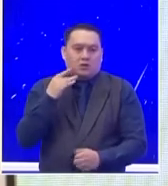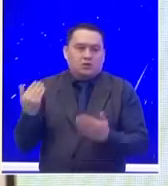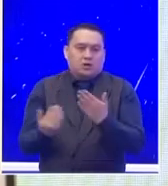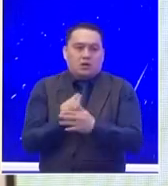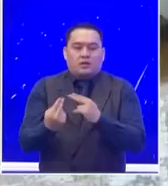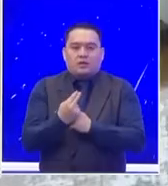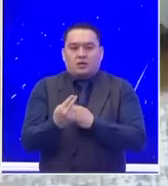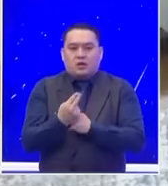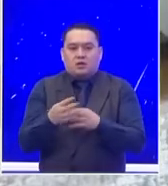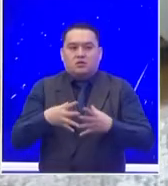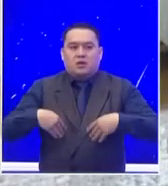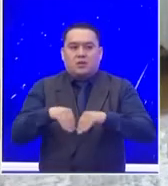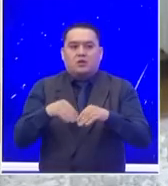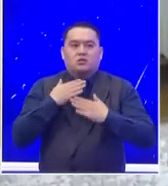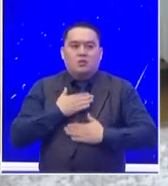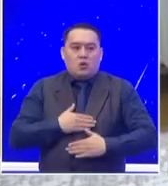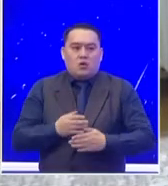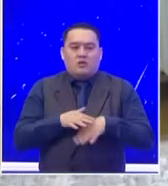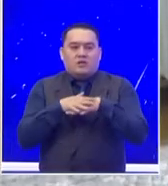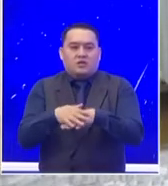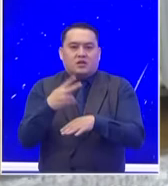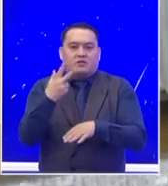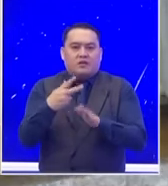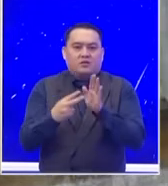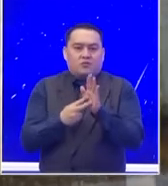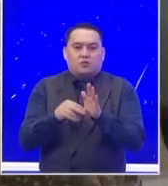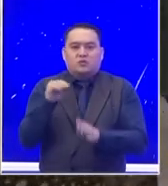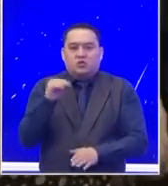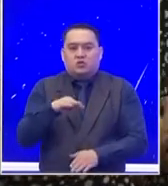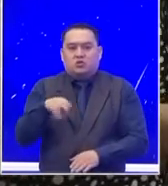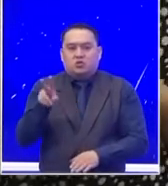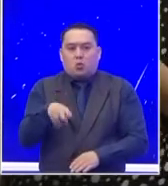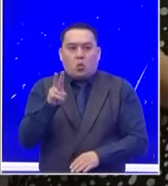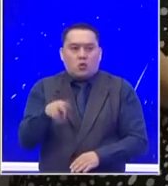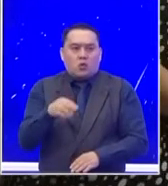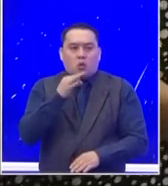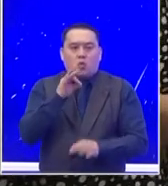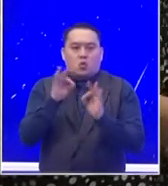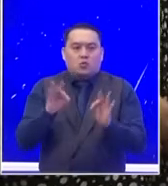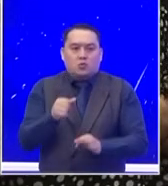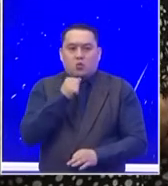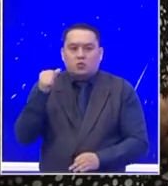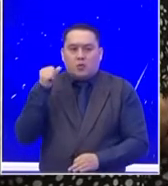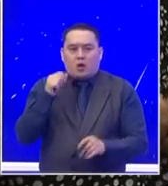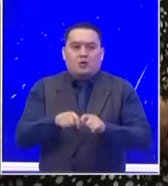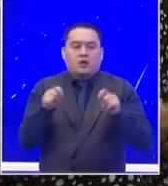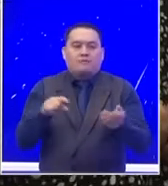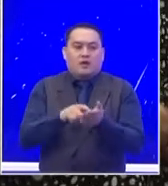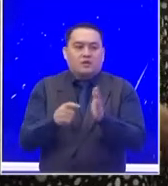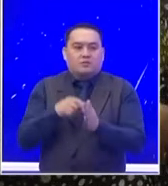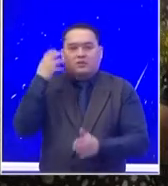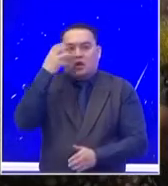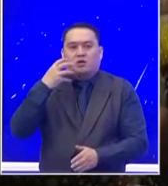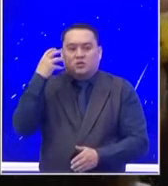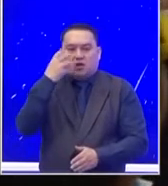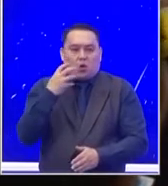перевоспитание нарушителей семейного спокойствия выделено 28 тысяч долларов. На эти средства осенью прошлого года в Талдыкургане открыли кабинет